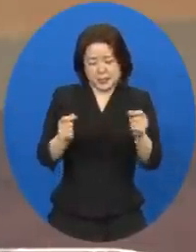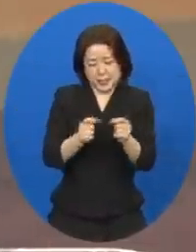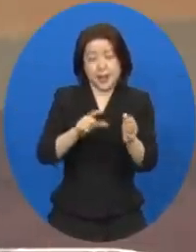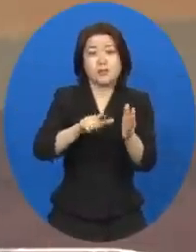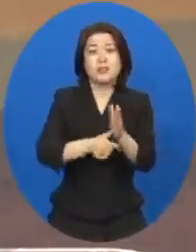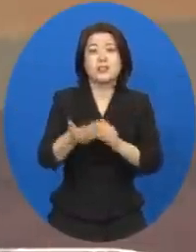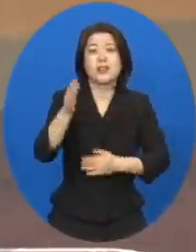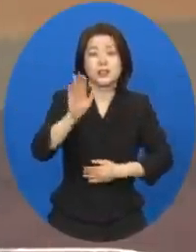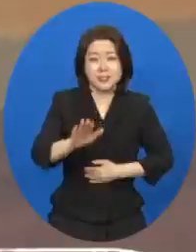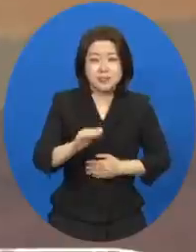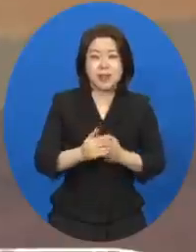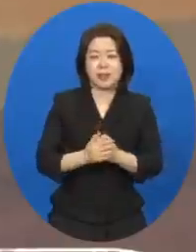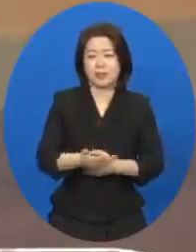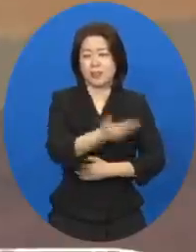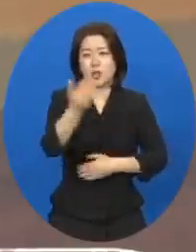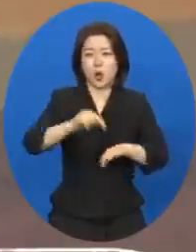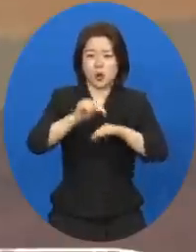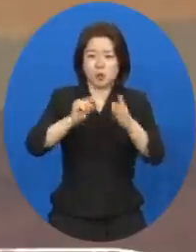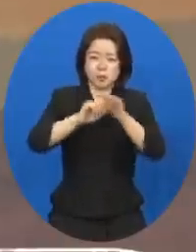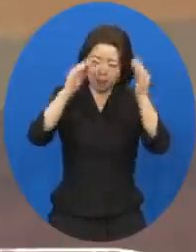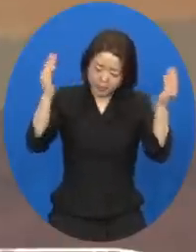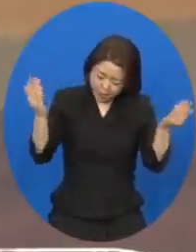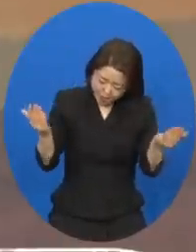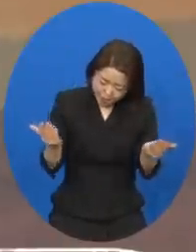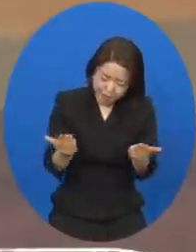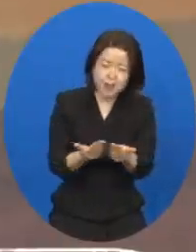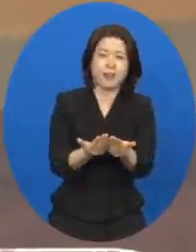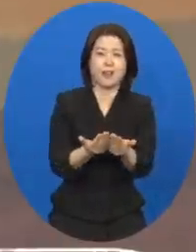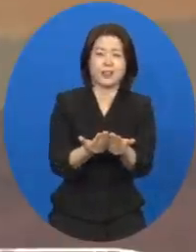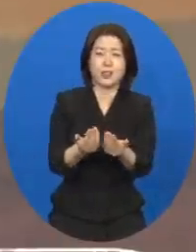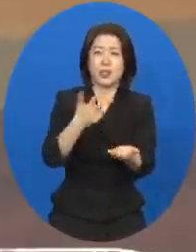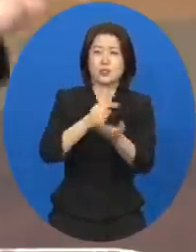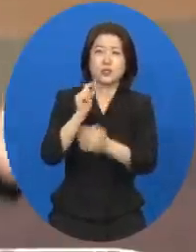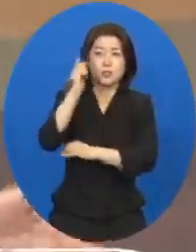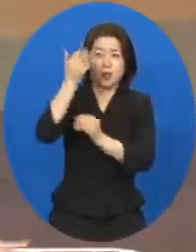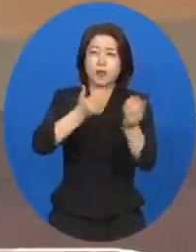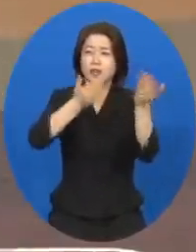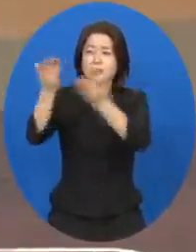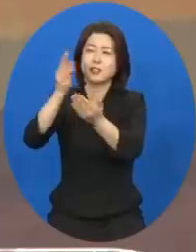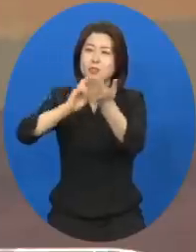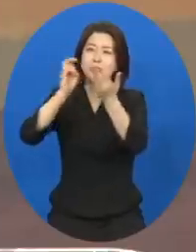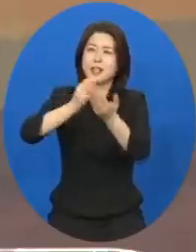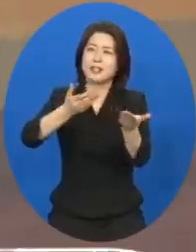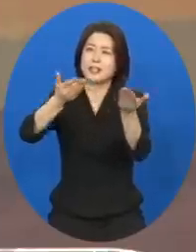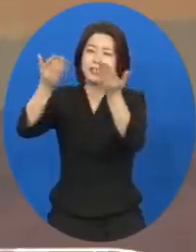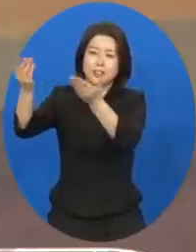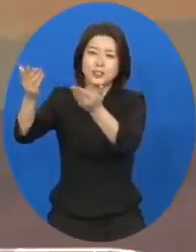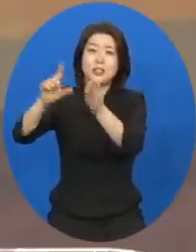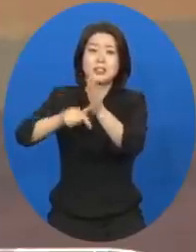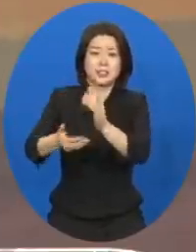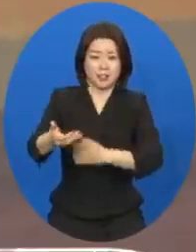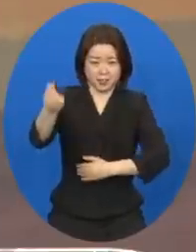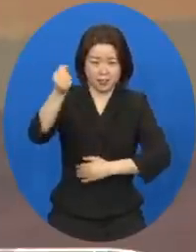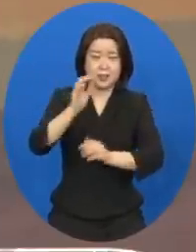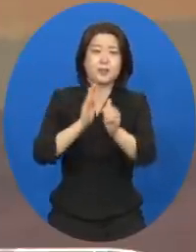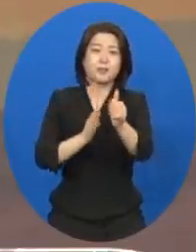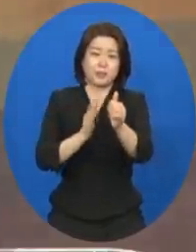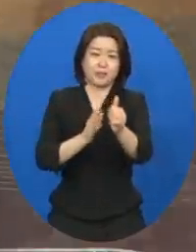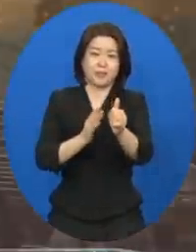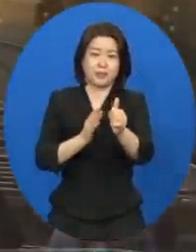시간이지만 여러분의 마음을 다하여 주님 영광을 돌리고 찬양하는 시간을 한번